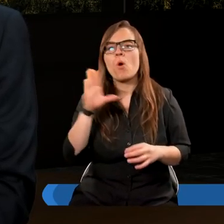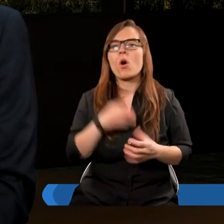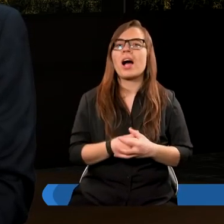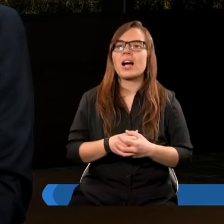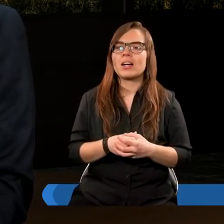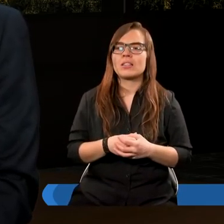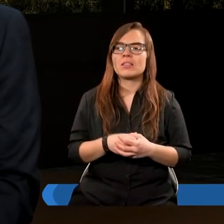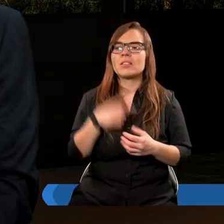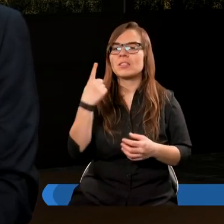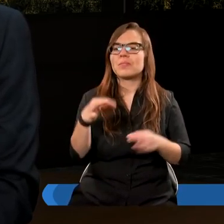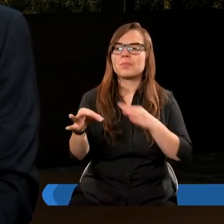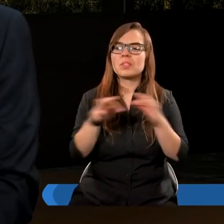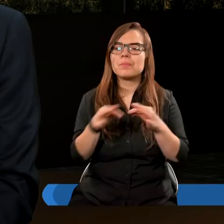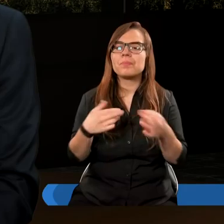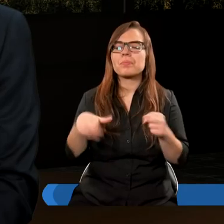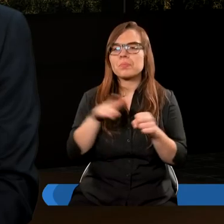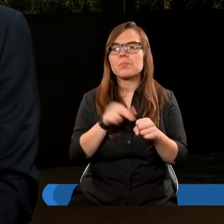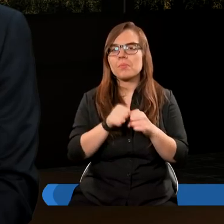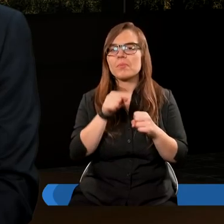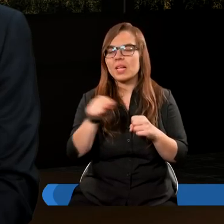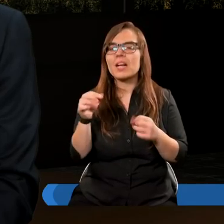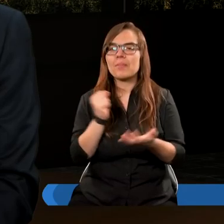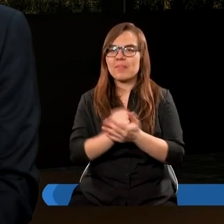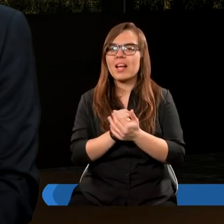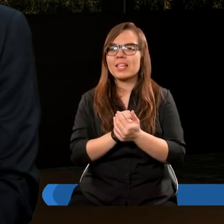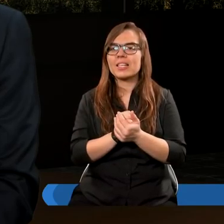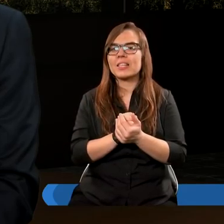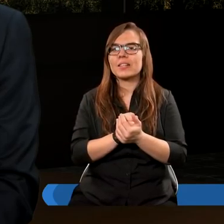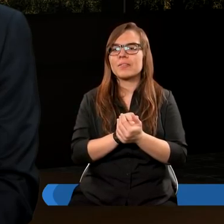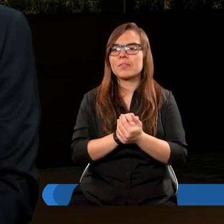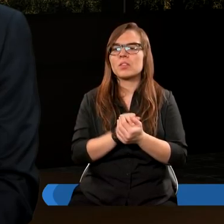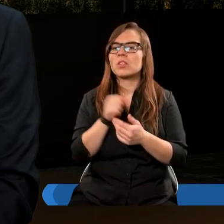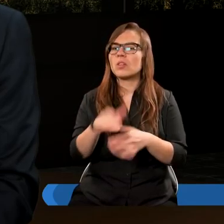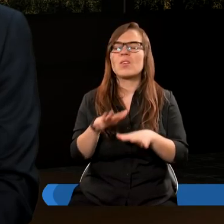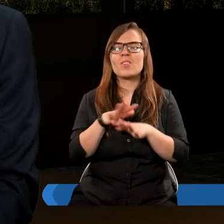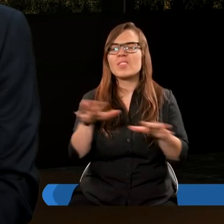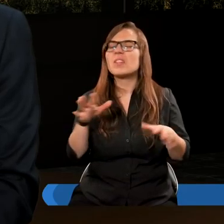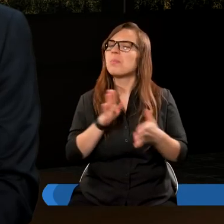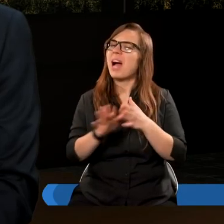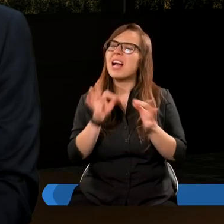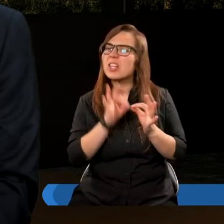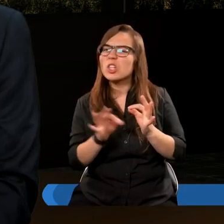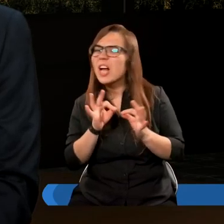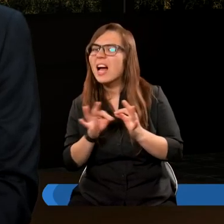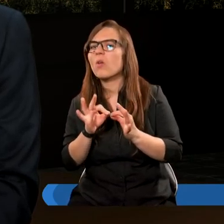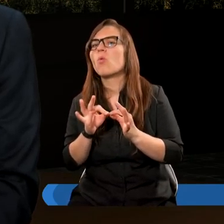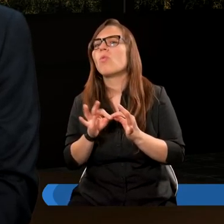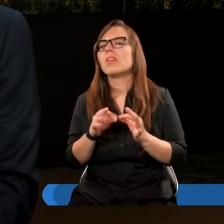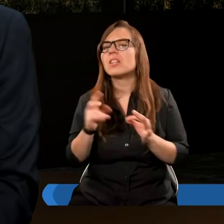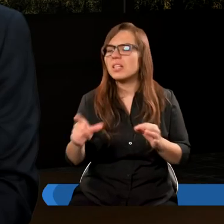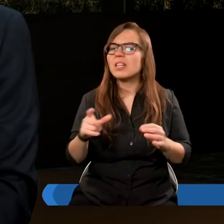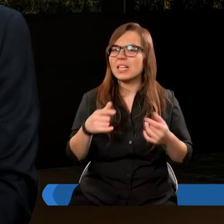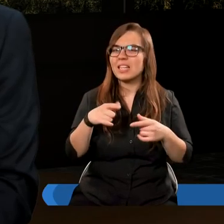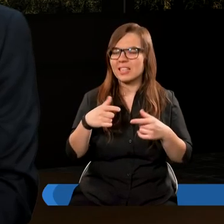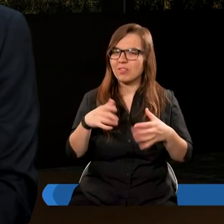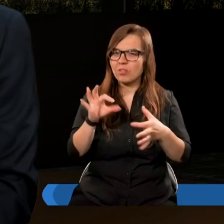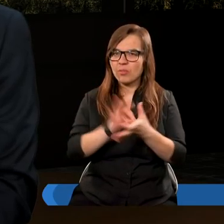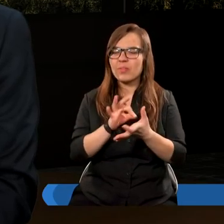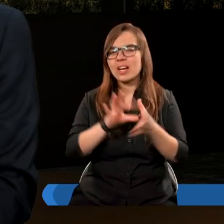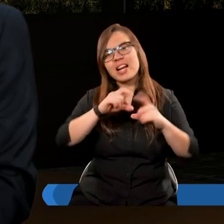Jedna historia, takich, które ja bym przytoczył, bez szczegółów, które wszystkie składały się w naprawdę